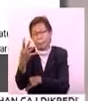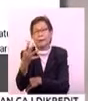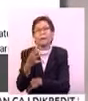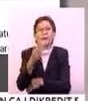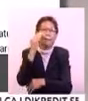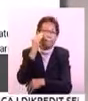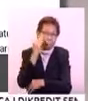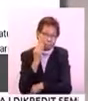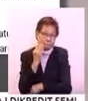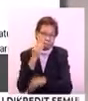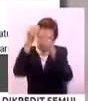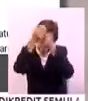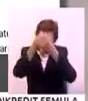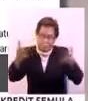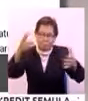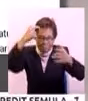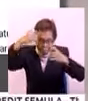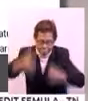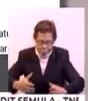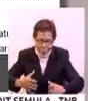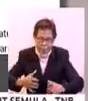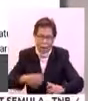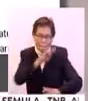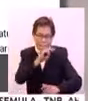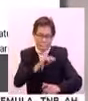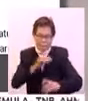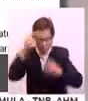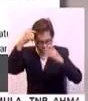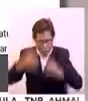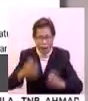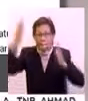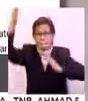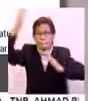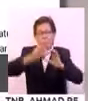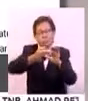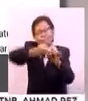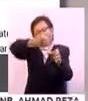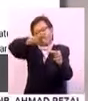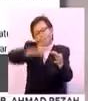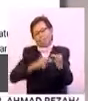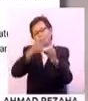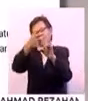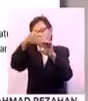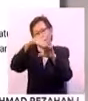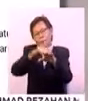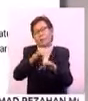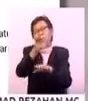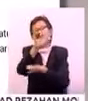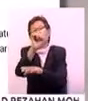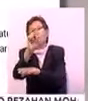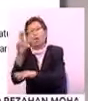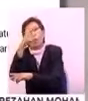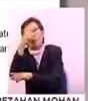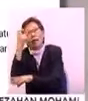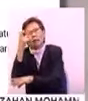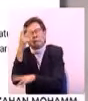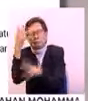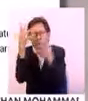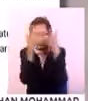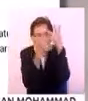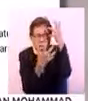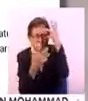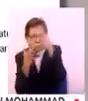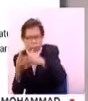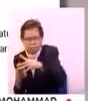Dr. Mahathir Mohamad mengumumkan keputusan Jumaat Menteri supaya Malaysia menarik diri daripada Statute Rome berikutan keliruan